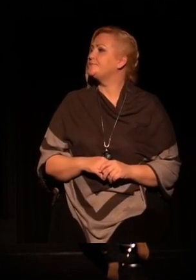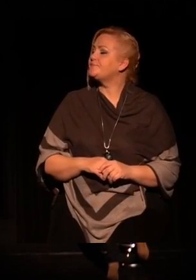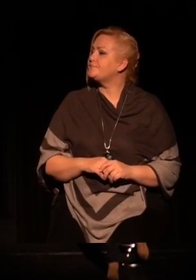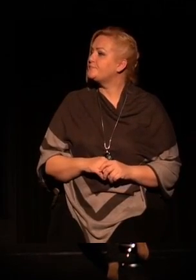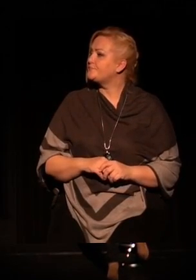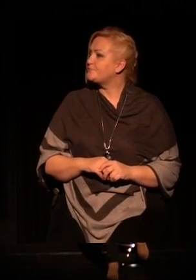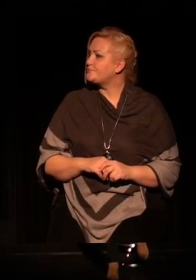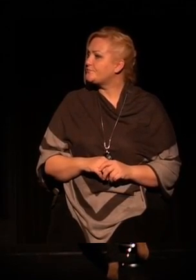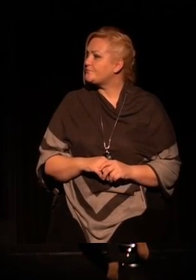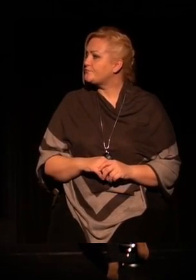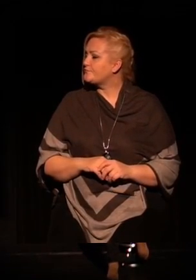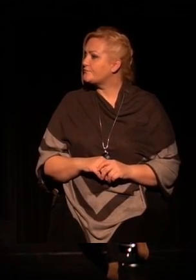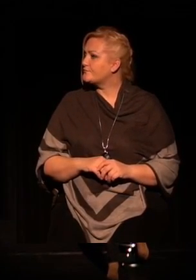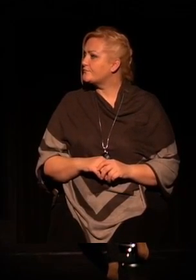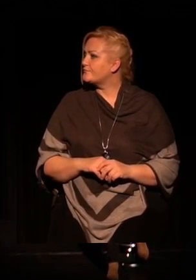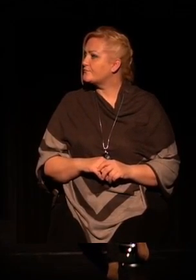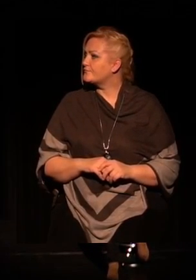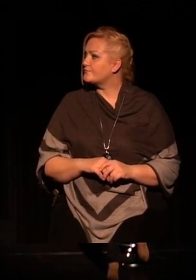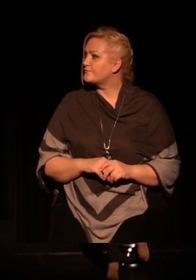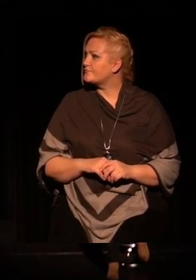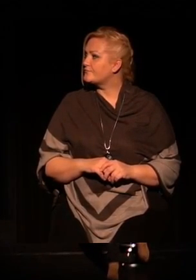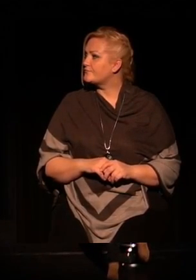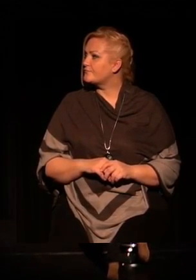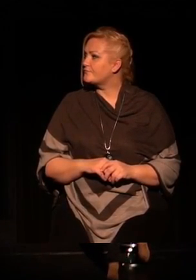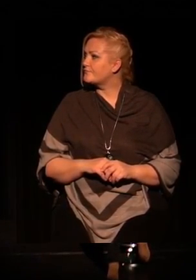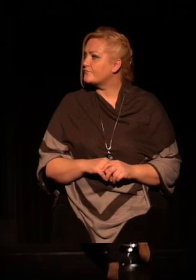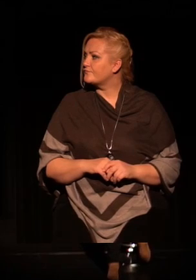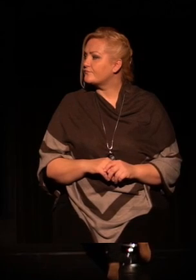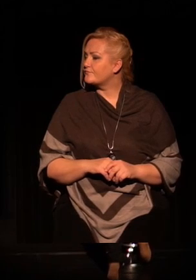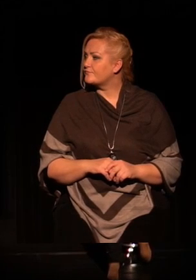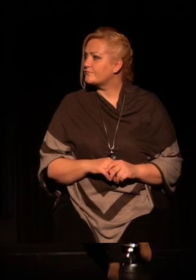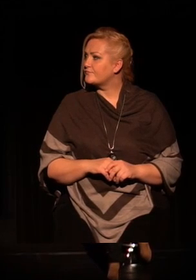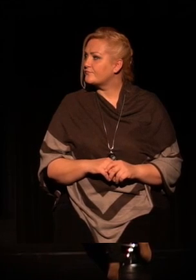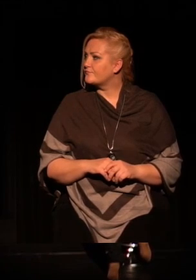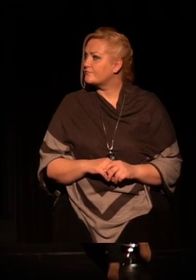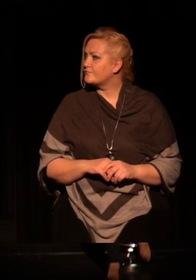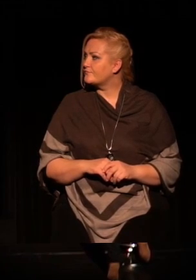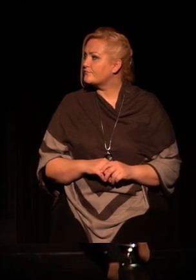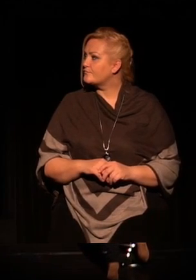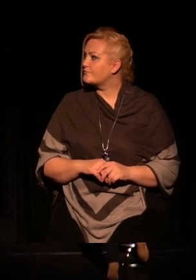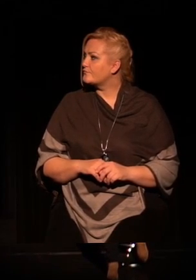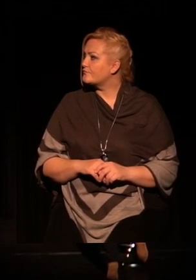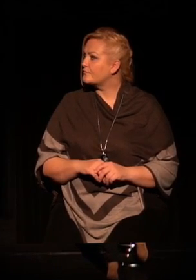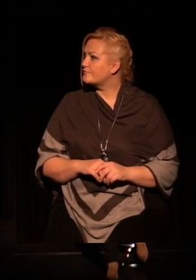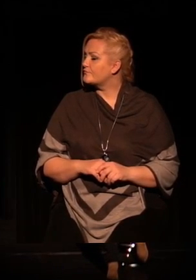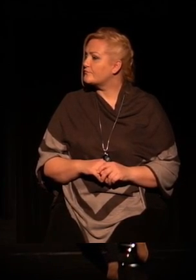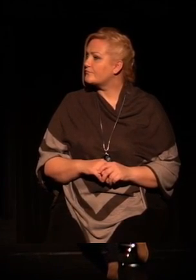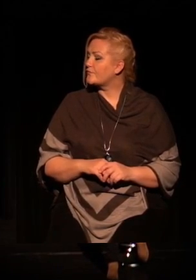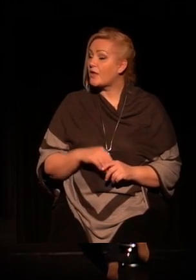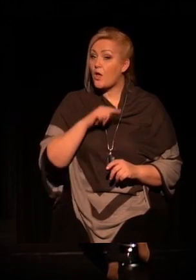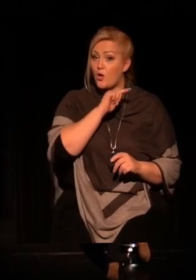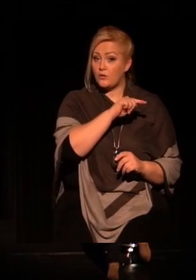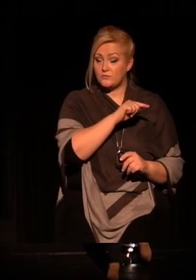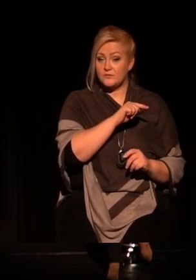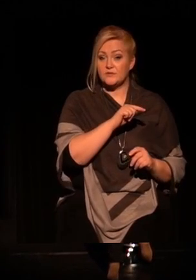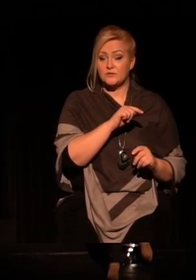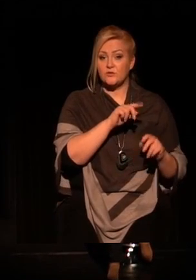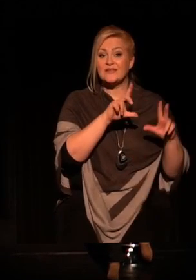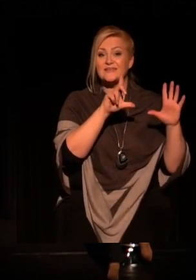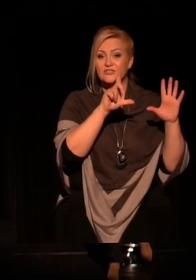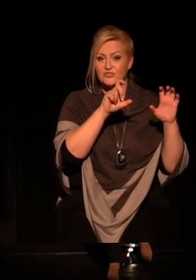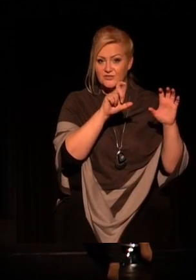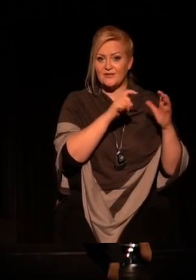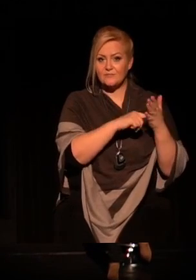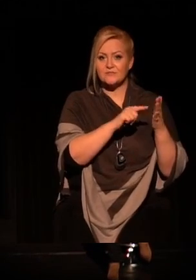od południa, tak jak ja byłem, wydano 700 pozwoleń na atak szczytowy, a od północy, od naszej